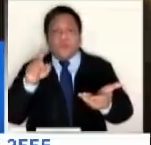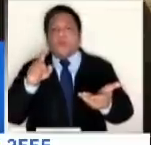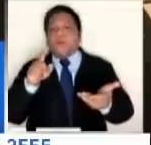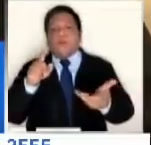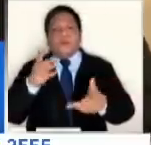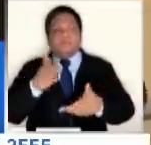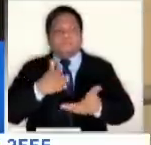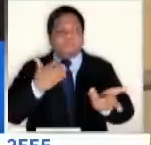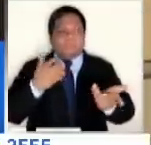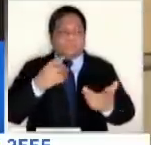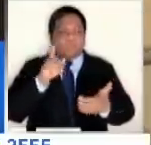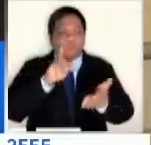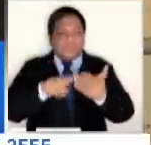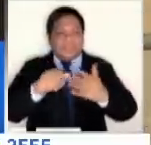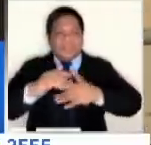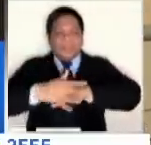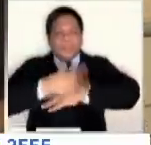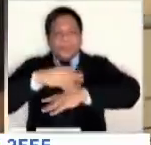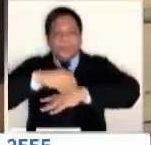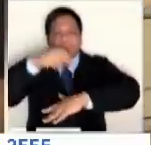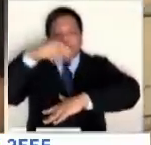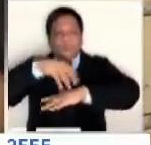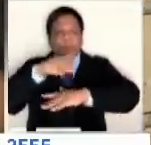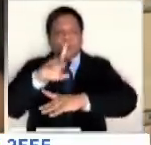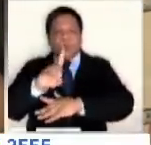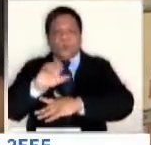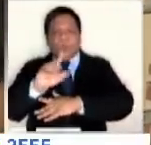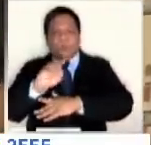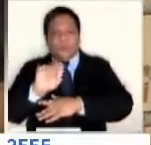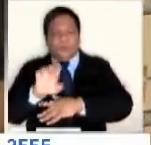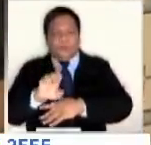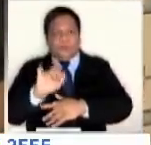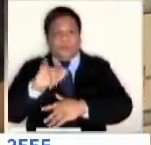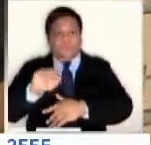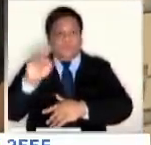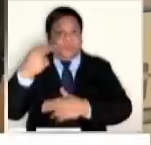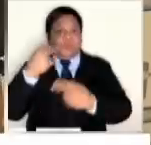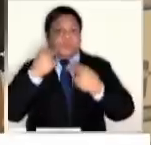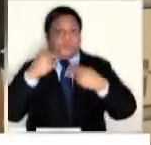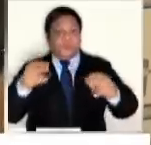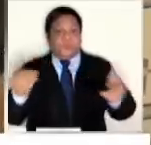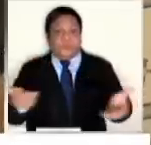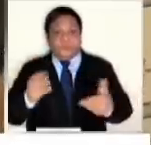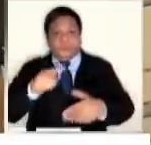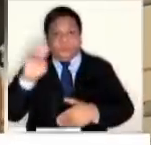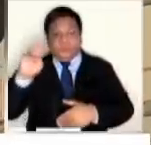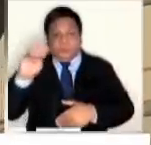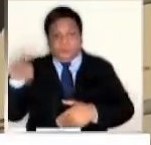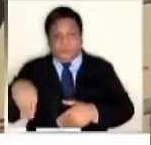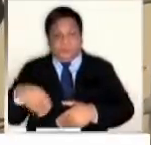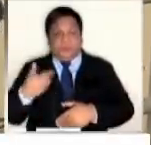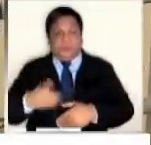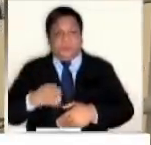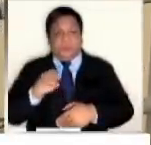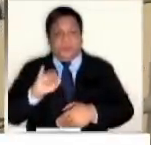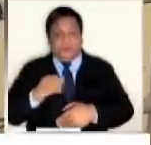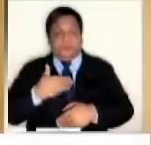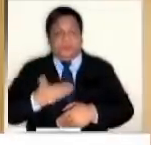na nandito nga sa Manila Bay. Yan ang unang balita mula rito sa Maynila. Mai Bermudez, buong puso para sa Pilipino.